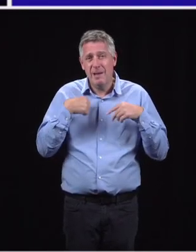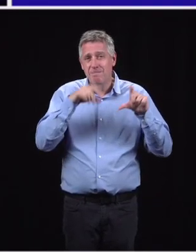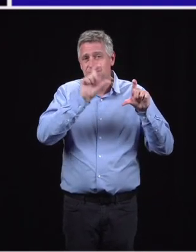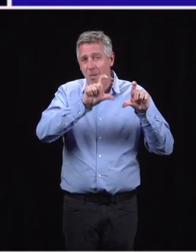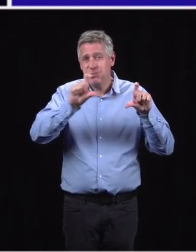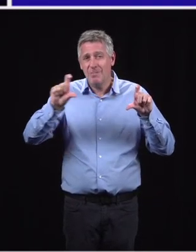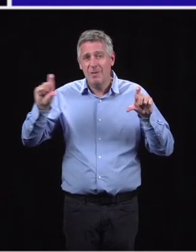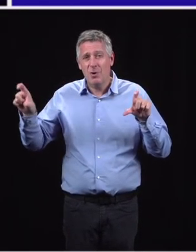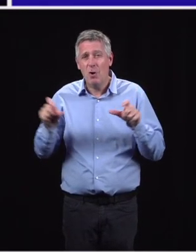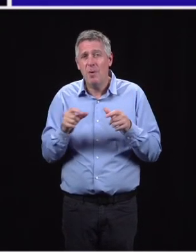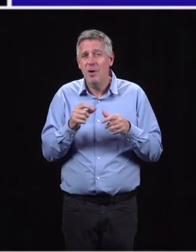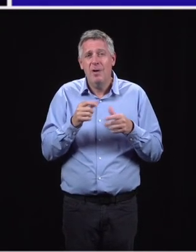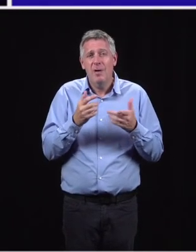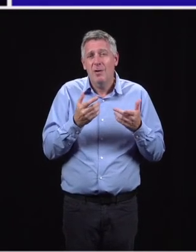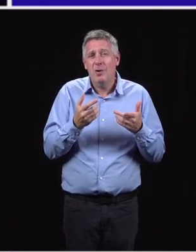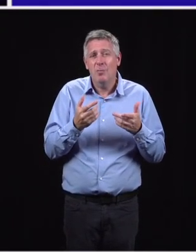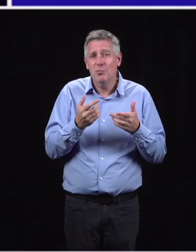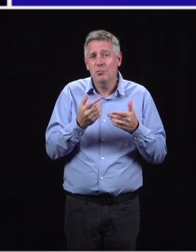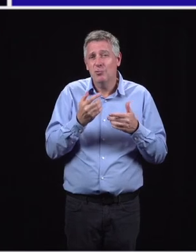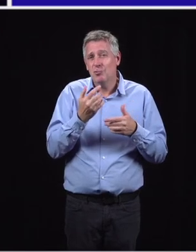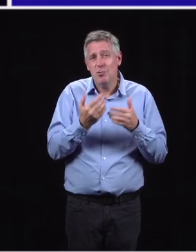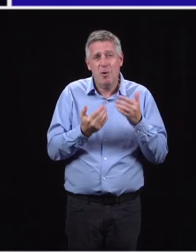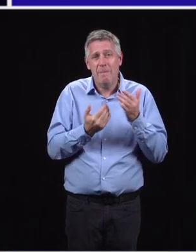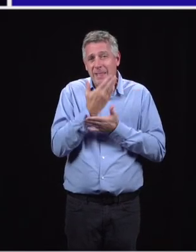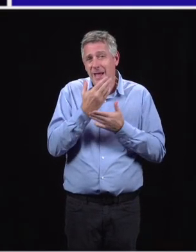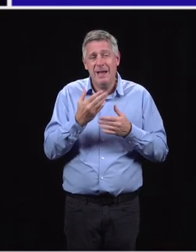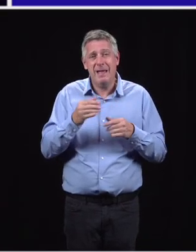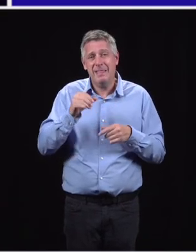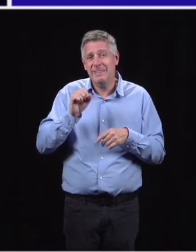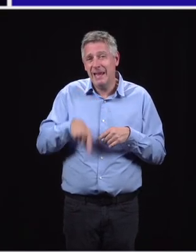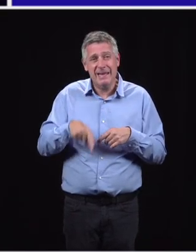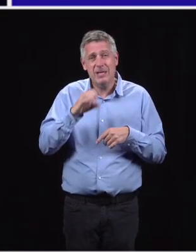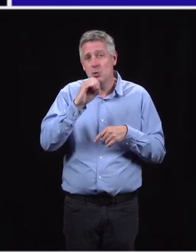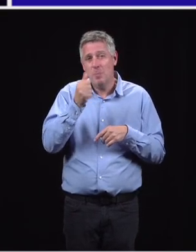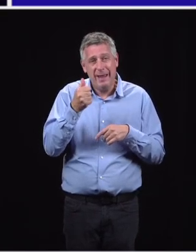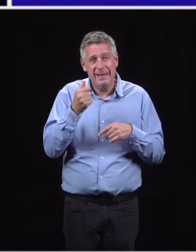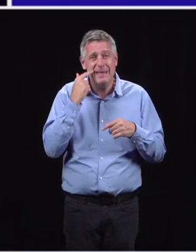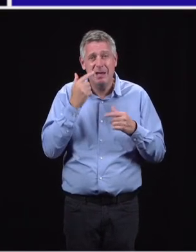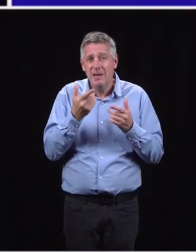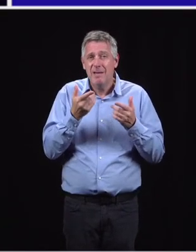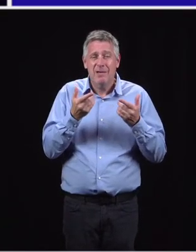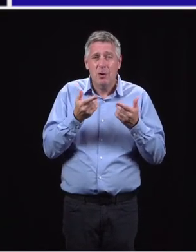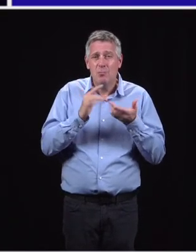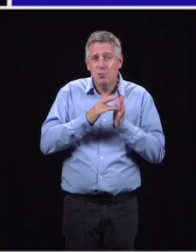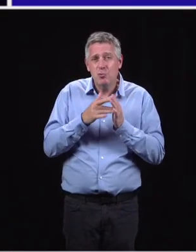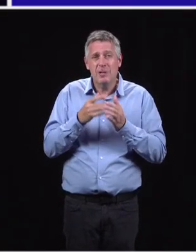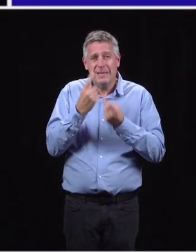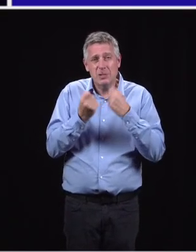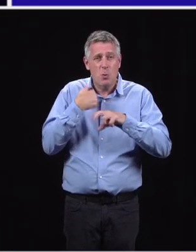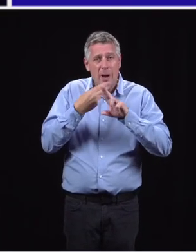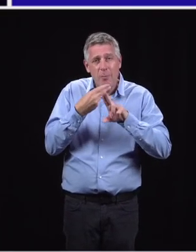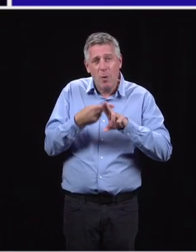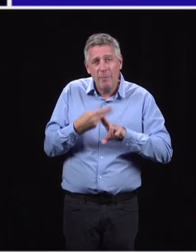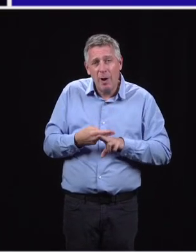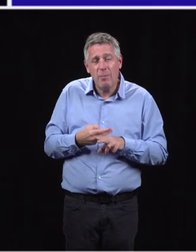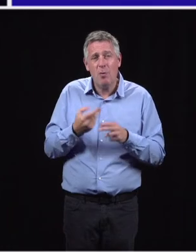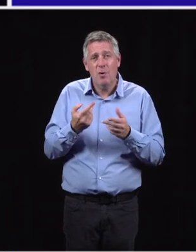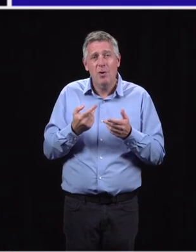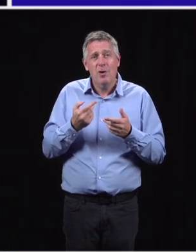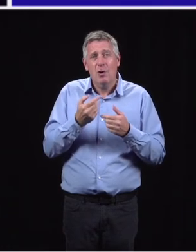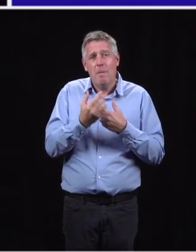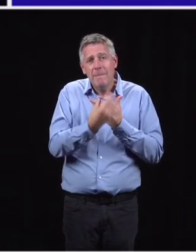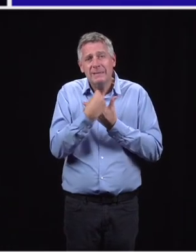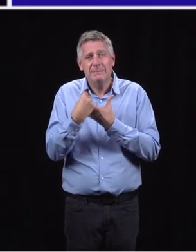petit moment d'échange du coup avec l'équipe des clics numériques donc ça permet vraiment de répondre à toutes les questions qui pourraient survenir chez